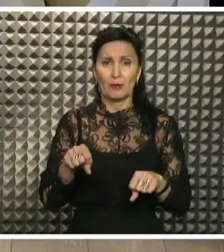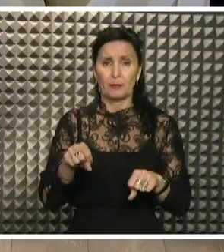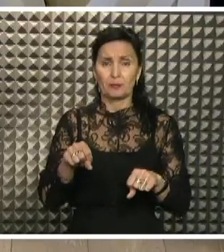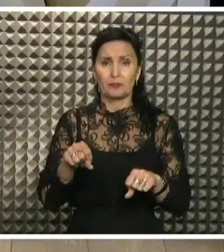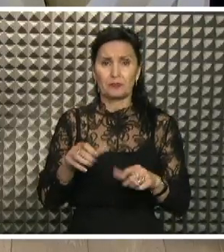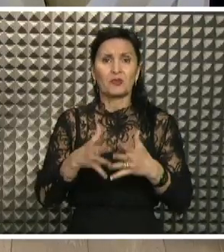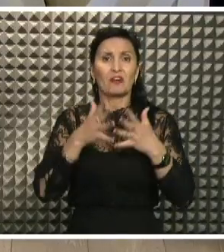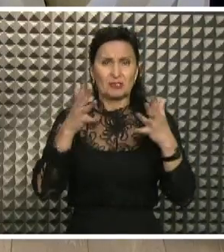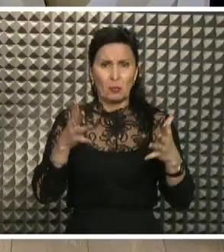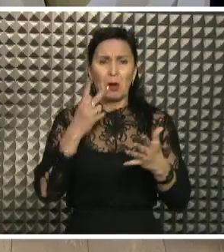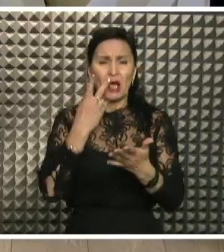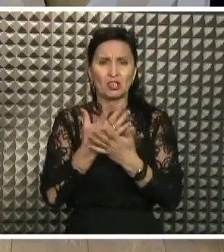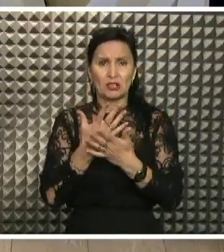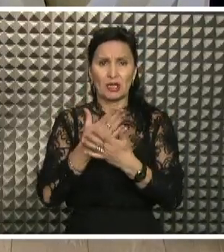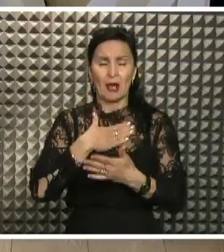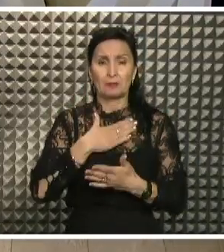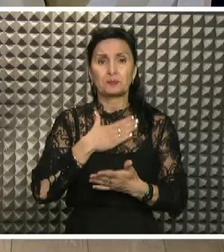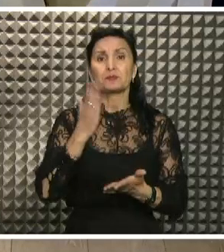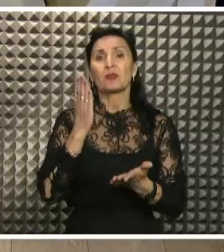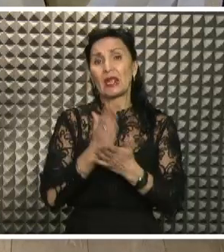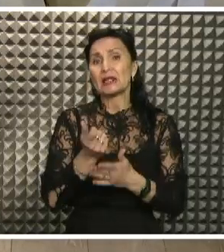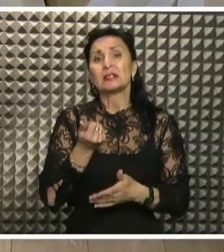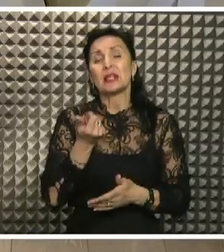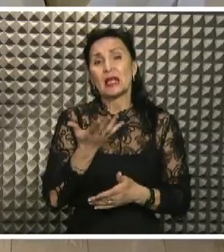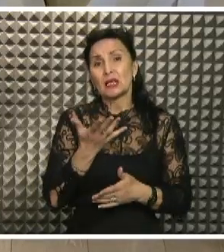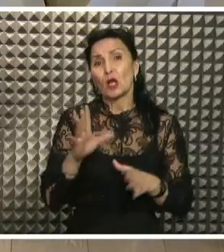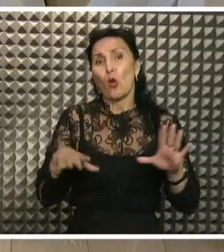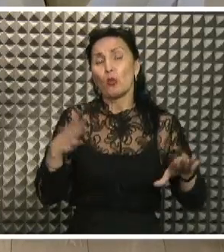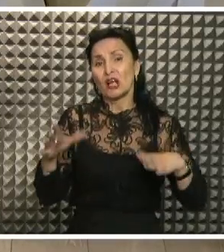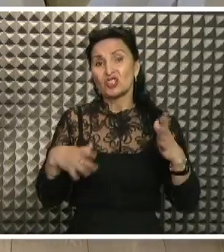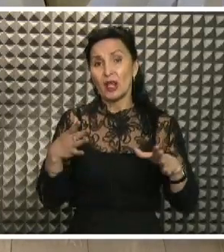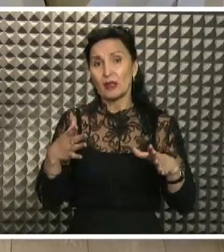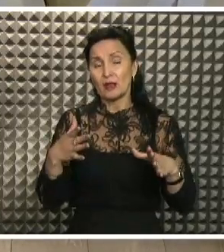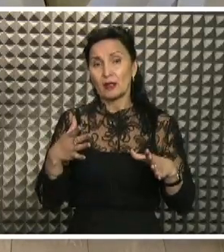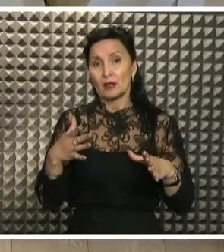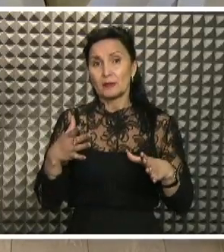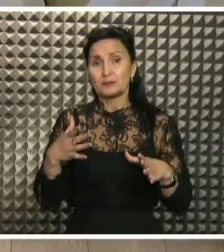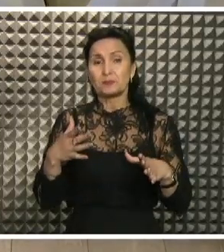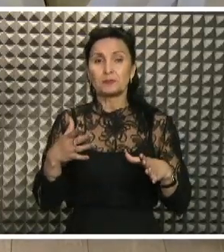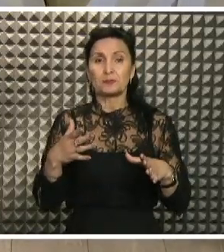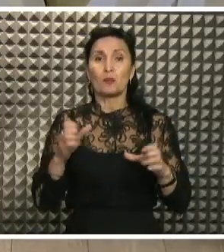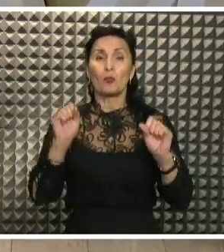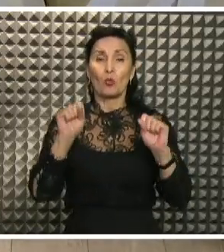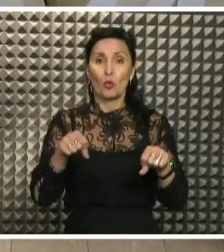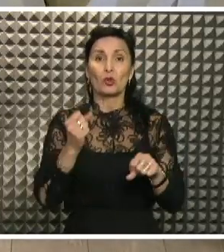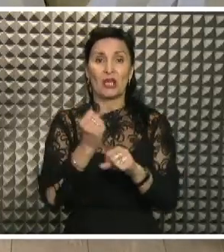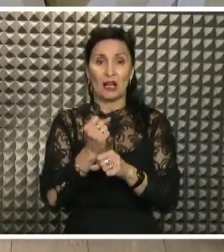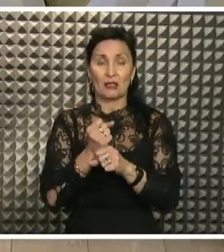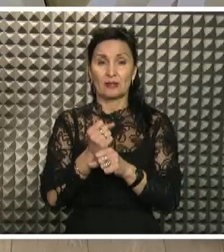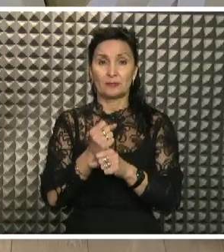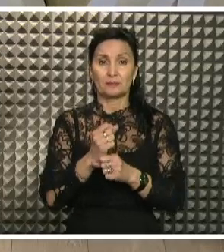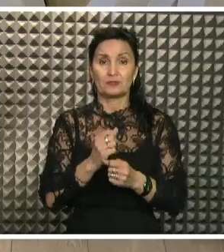В основном, покажите прям. Да, да, есть несколько упражнений таких, которые… 15 секунд осталось, да? Да, которые могут